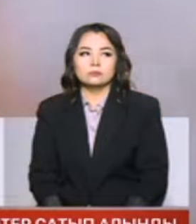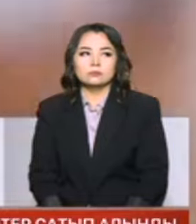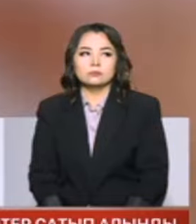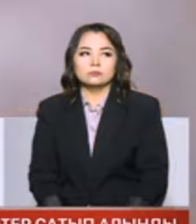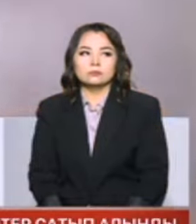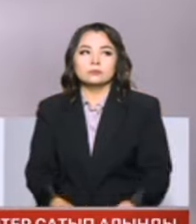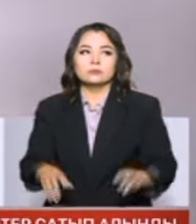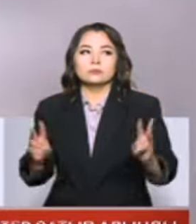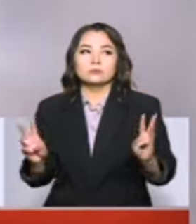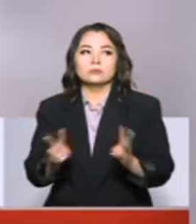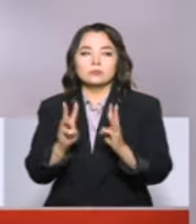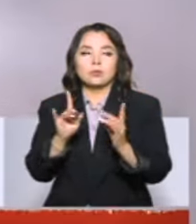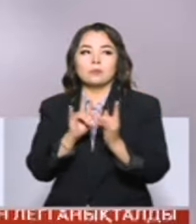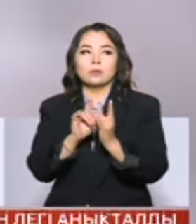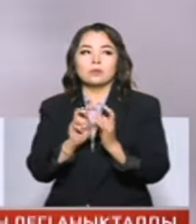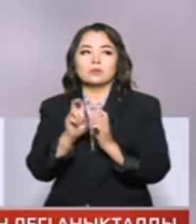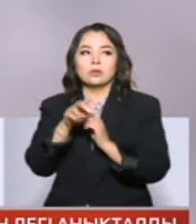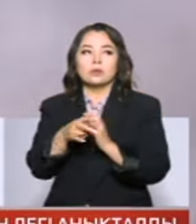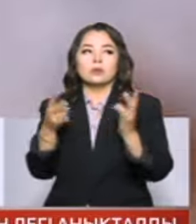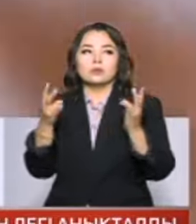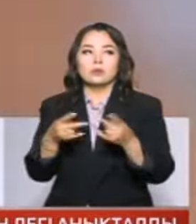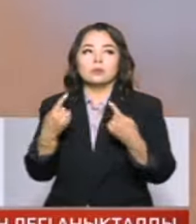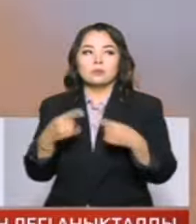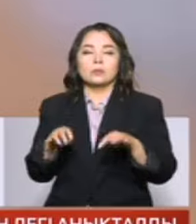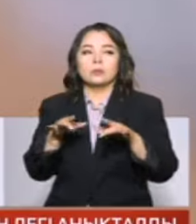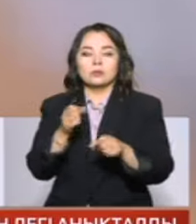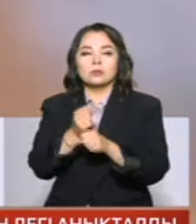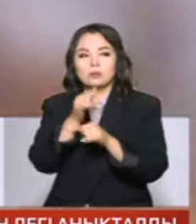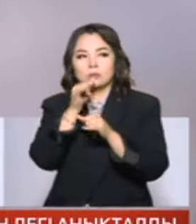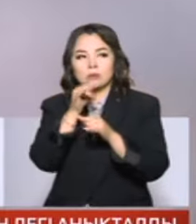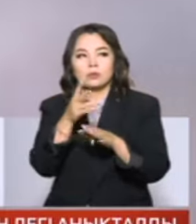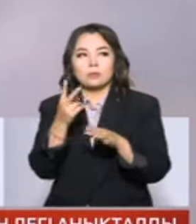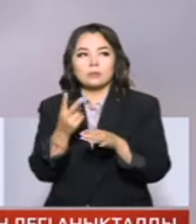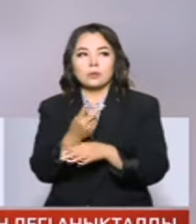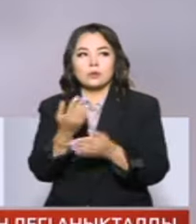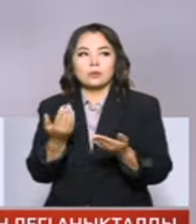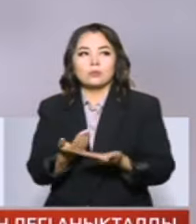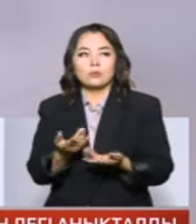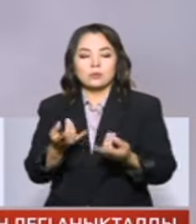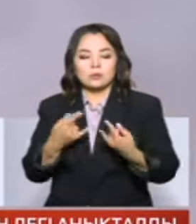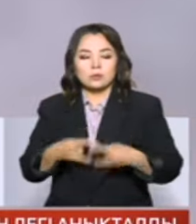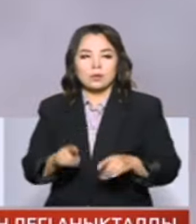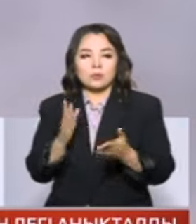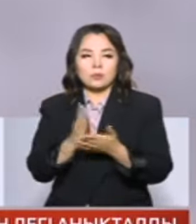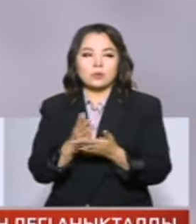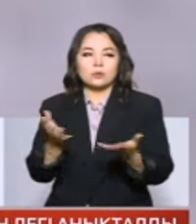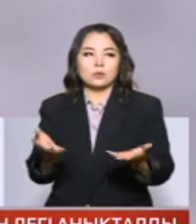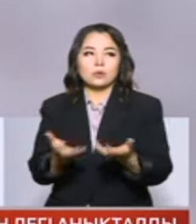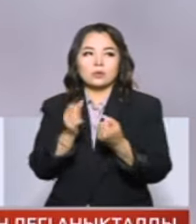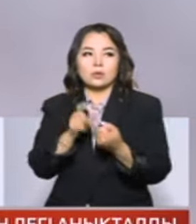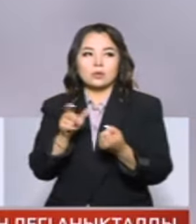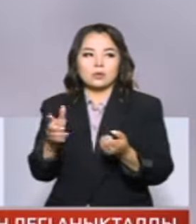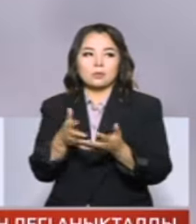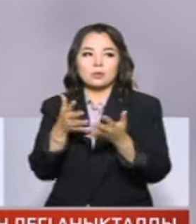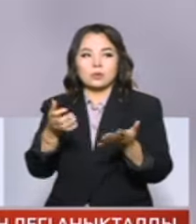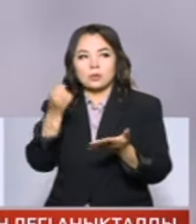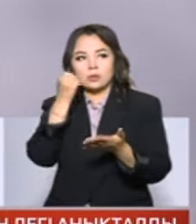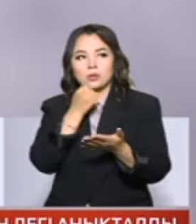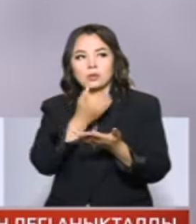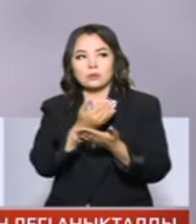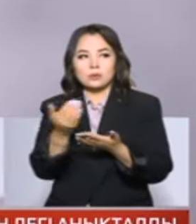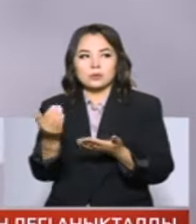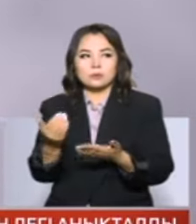Өрт кезінде балконнан түсуге тура келді. Басқа амалым болмады. Екінші рет өмірге келгендеймін. Құтқарып қалған азаматтарға алғысым